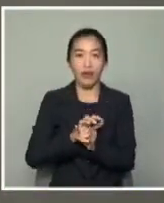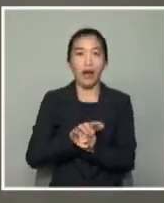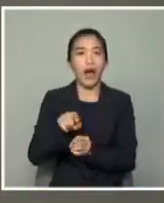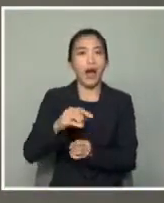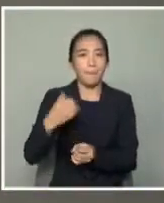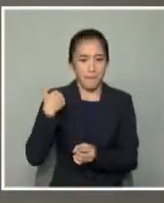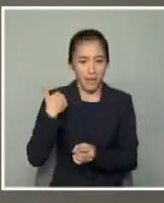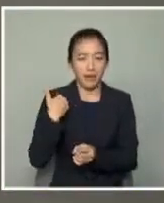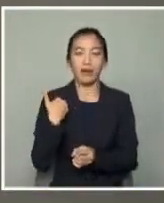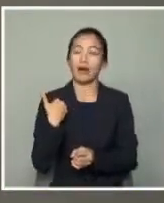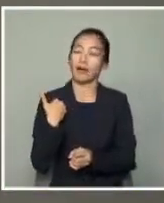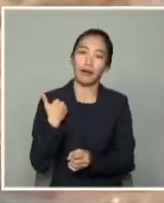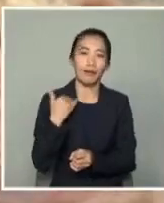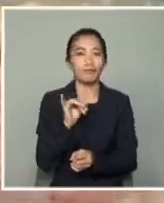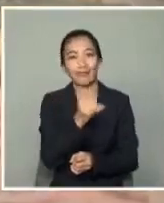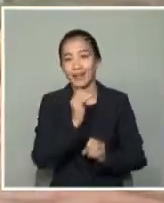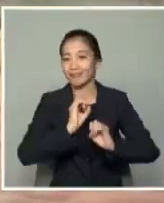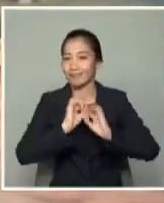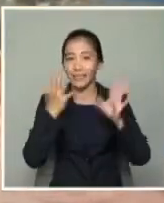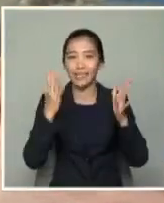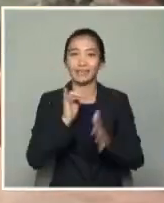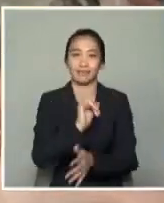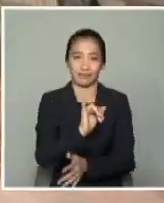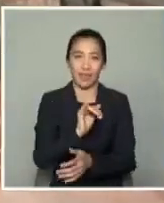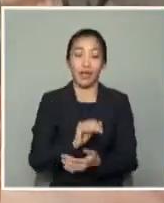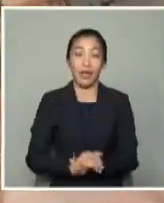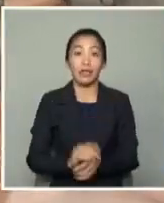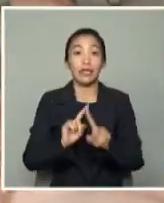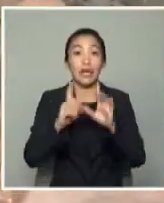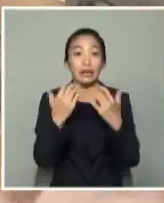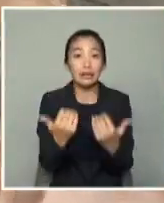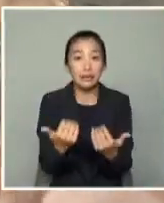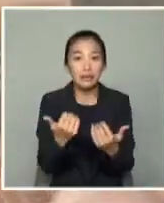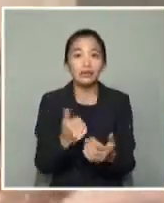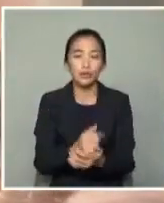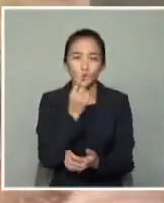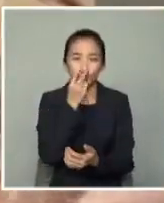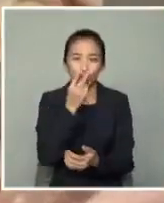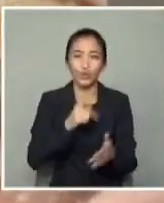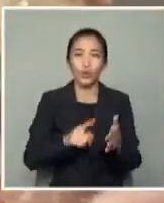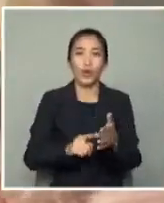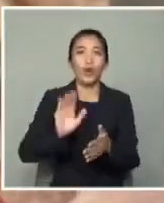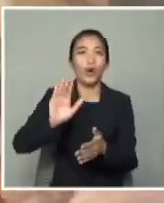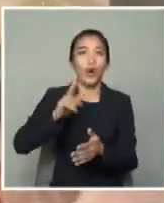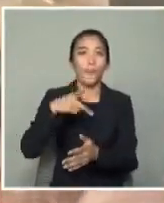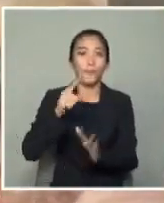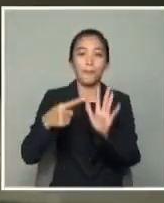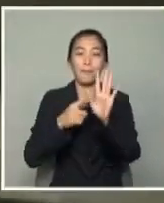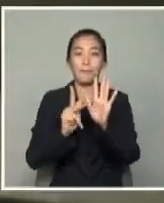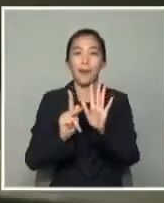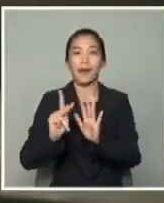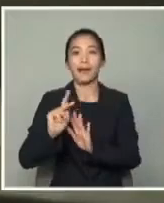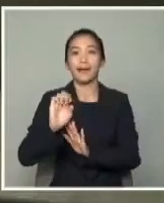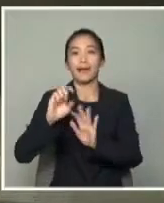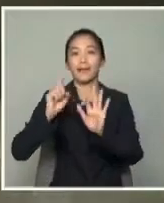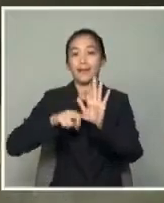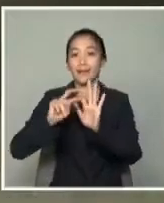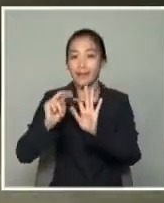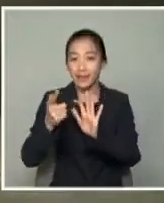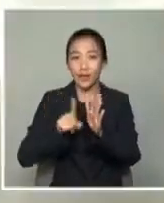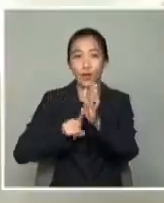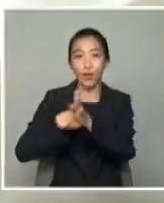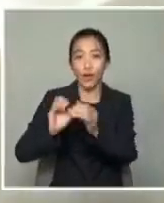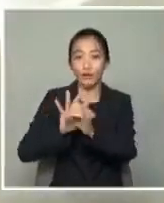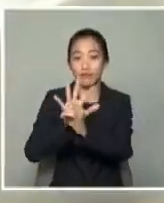ากจะเห็นพันธุกรรมของไวรัสที่ระบาดที่ปักกิ่งและต้าเหลียนละค่ะว่าเป็นอย่างไรบ้างมันจะคล้ายกันไหมกับพันธุกรรมจาก